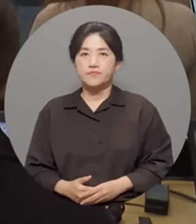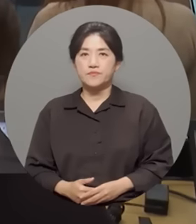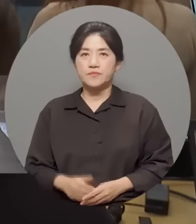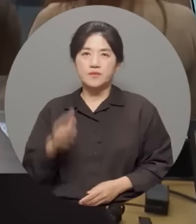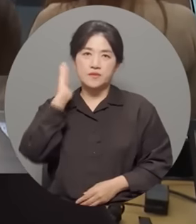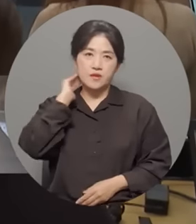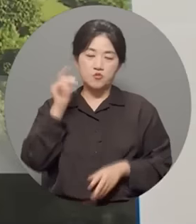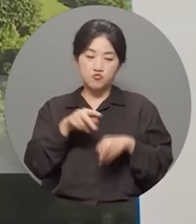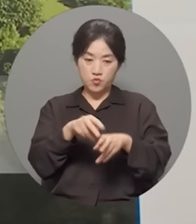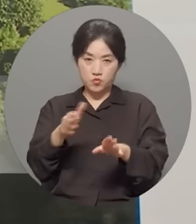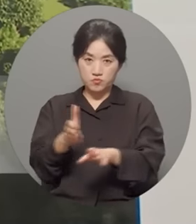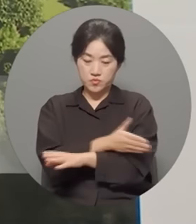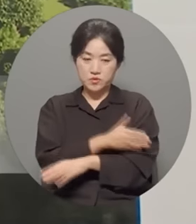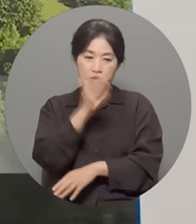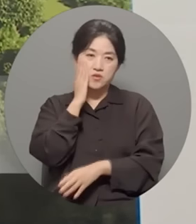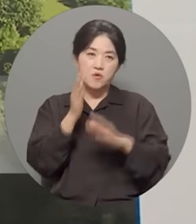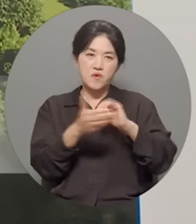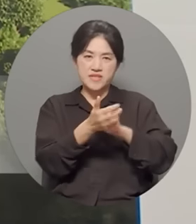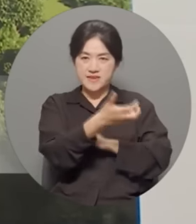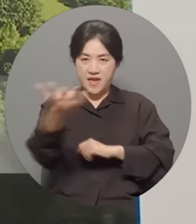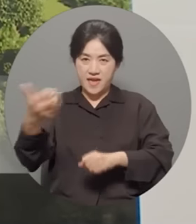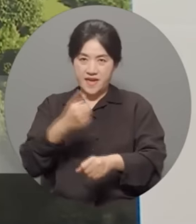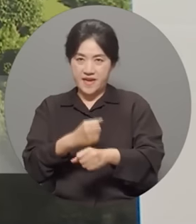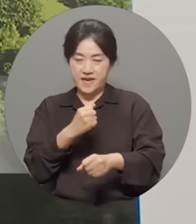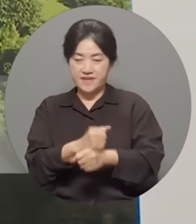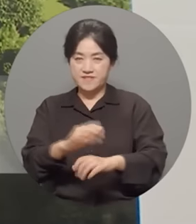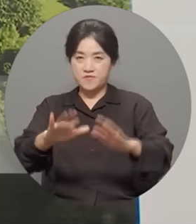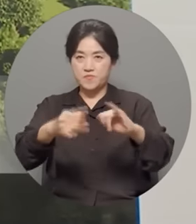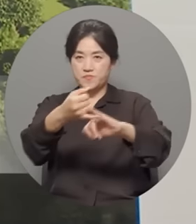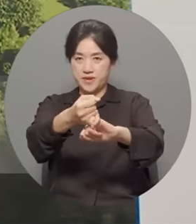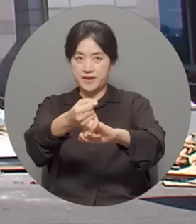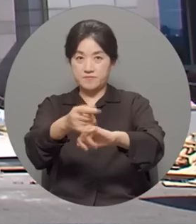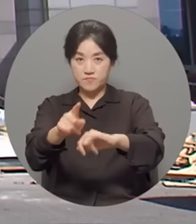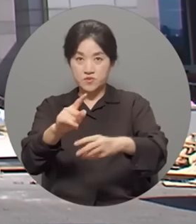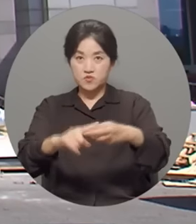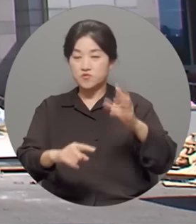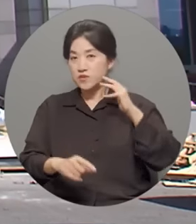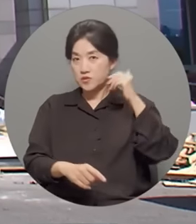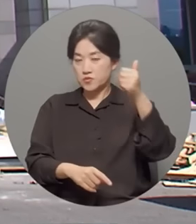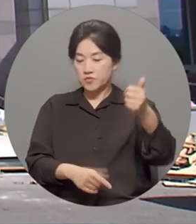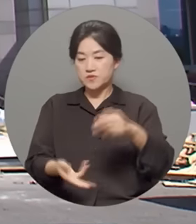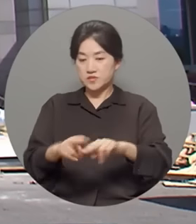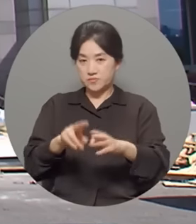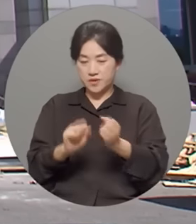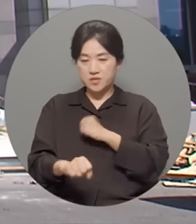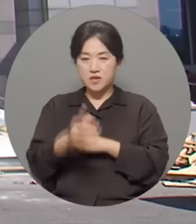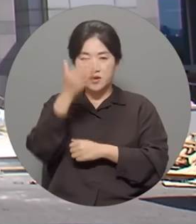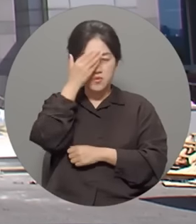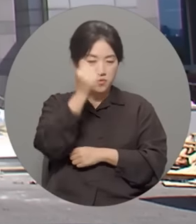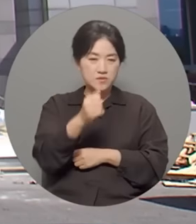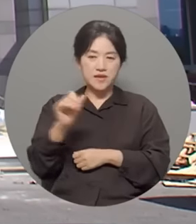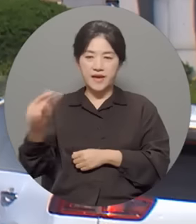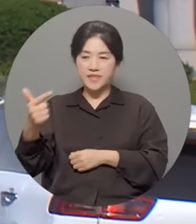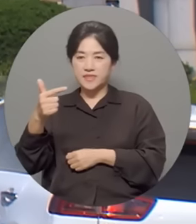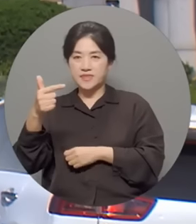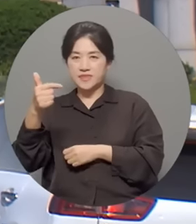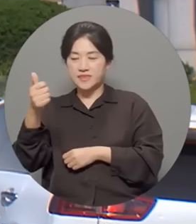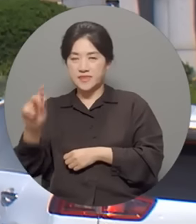대통령 후보 시절부터 청와대 이전을 공약으로 내걸었던 윤석열 대통령. 취임 직후 용산과 한남동 관저에